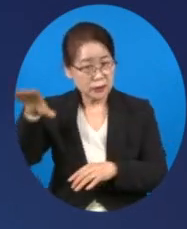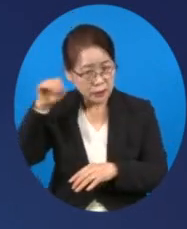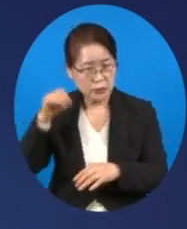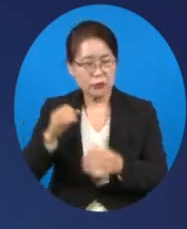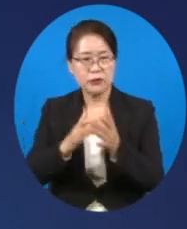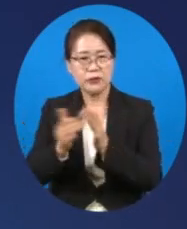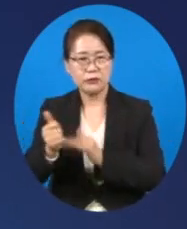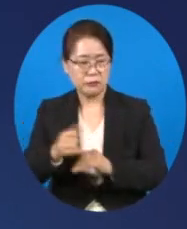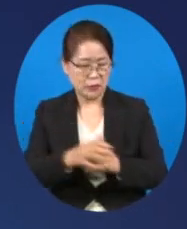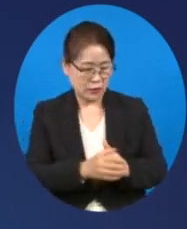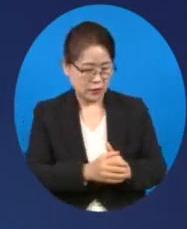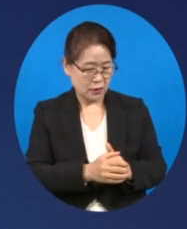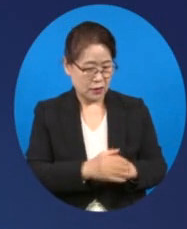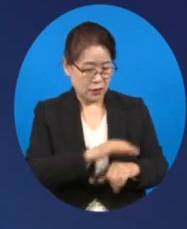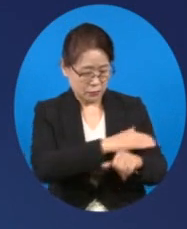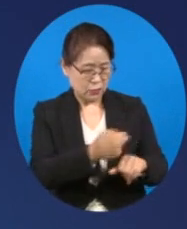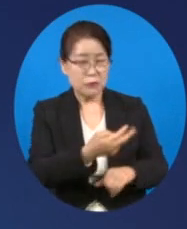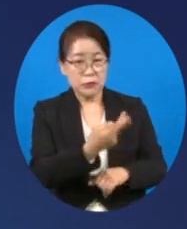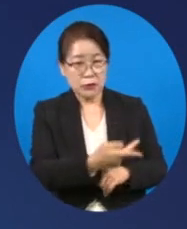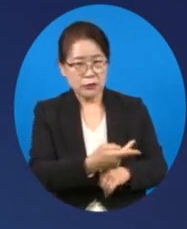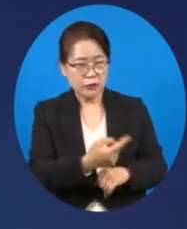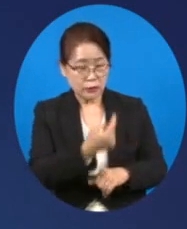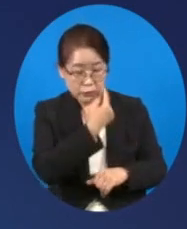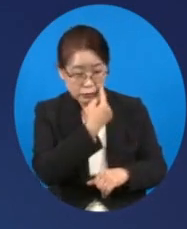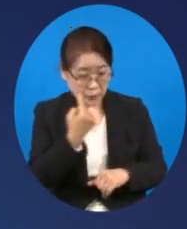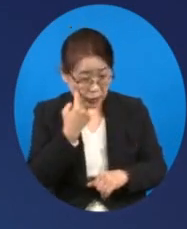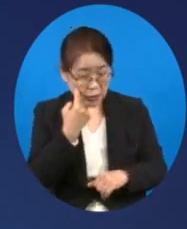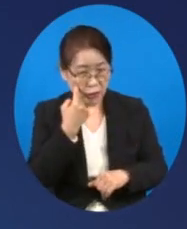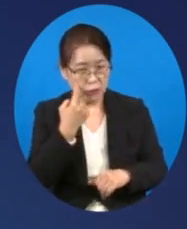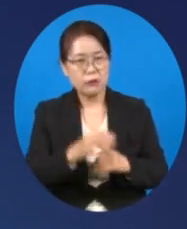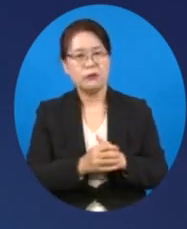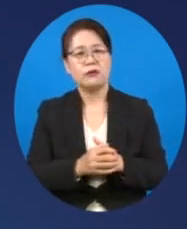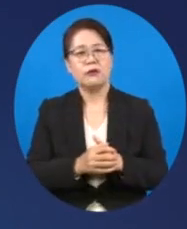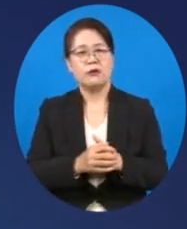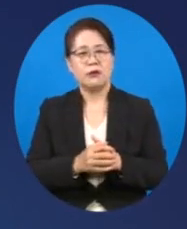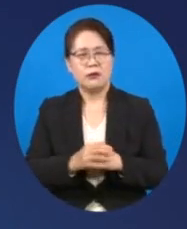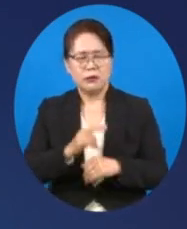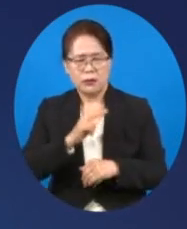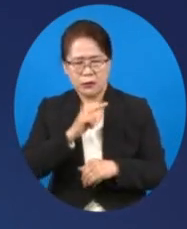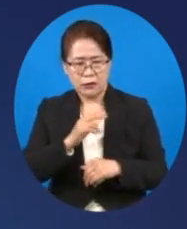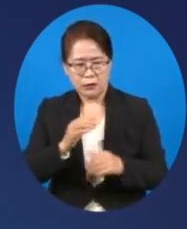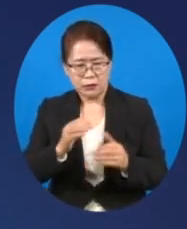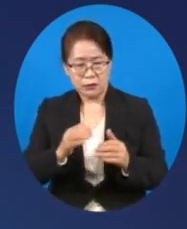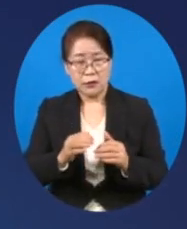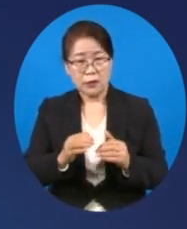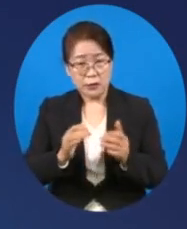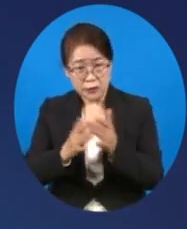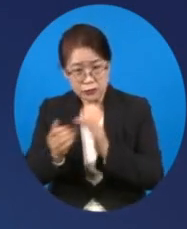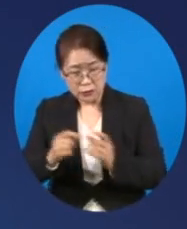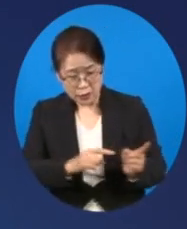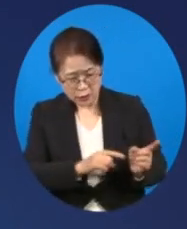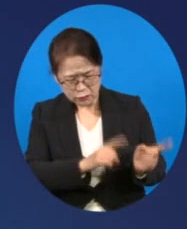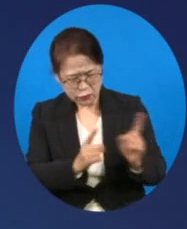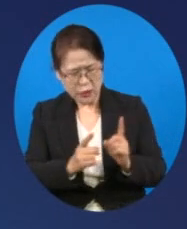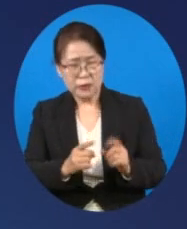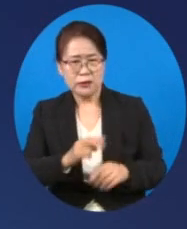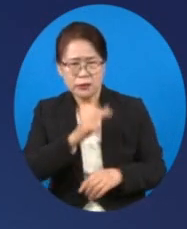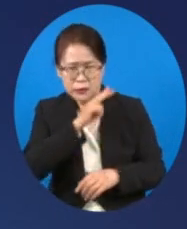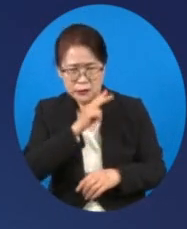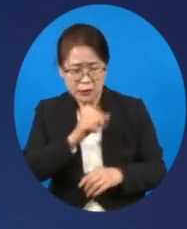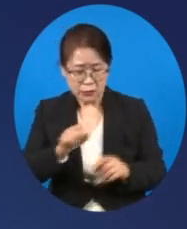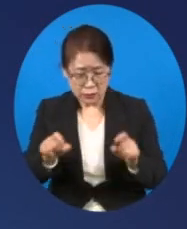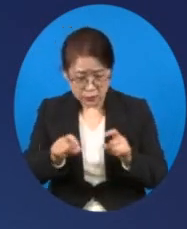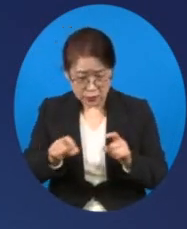예수님의 빈 무덤을 확인하고도 예수님의 부활을 의심하고 두려워 떨고 있던 제자들에게